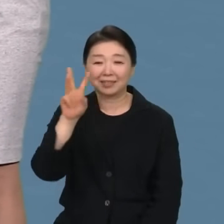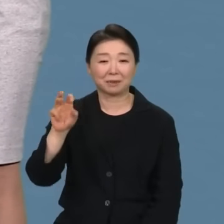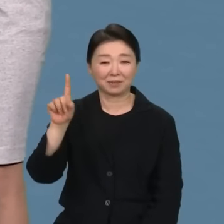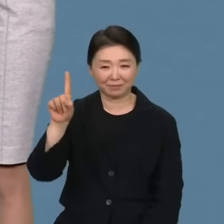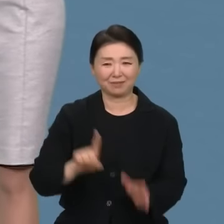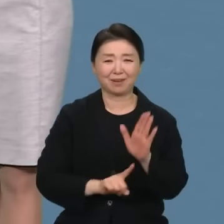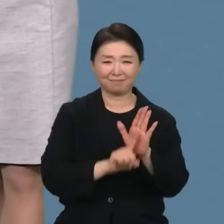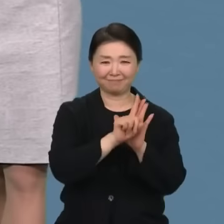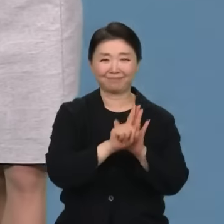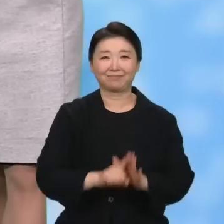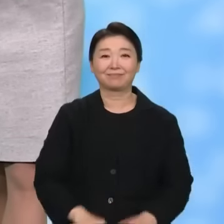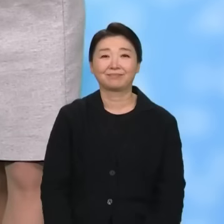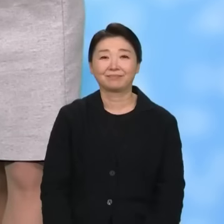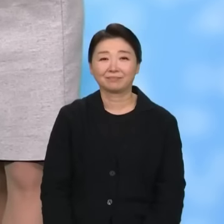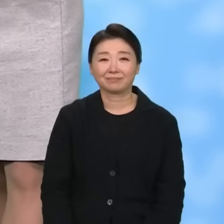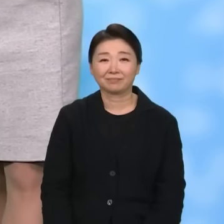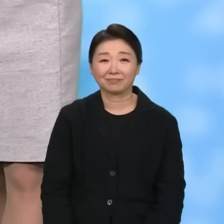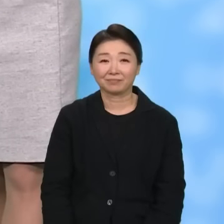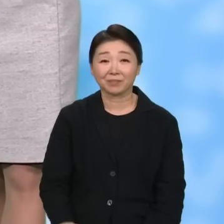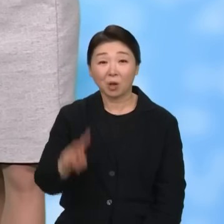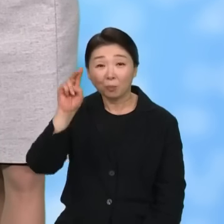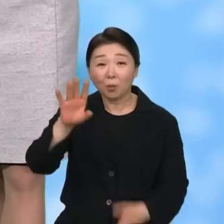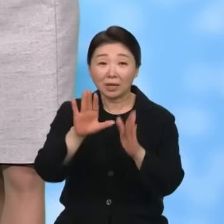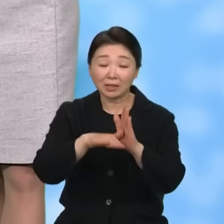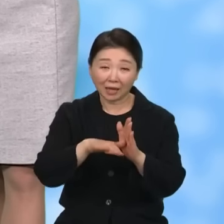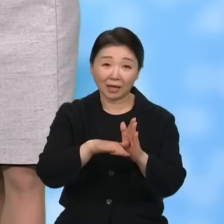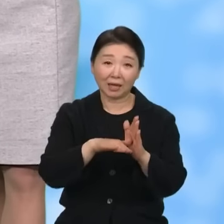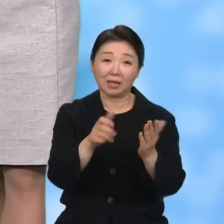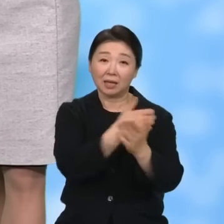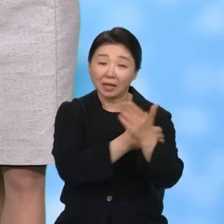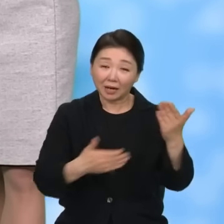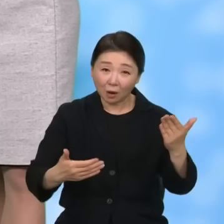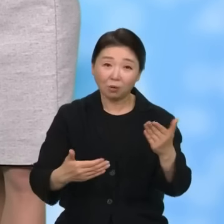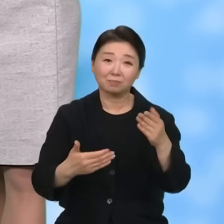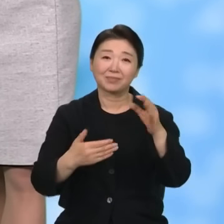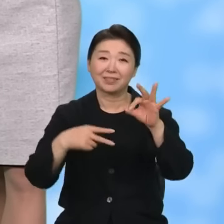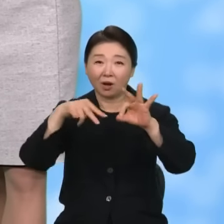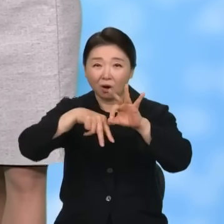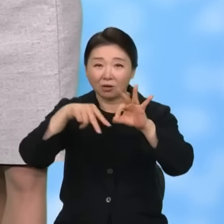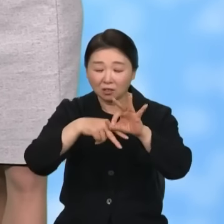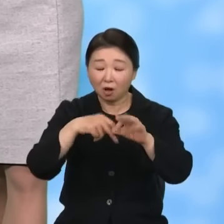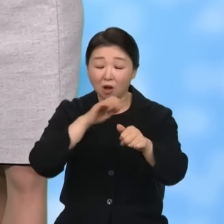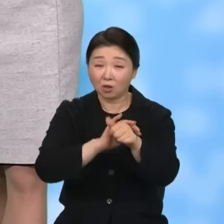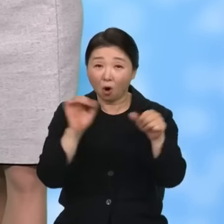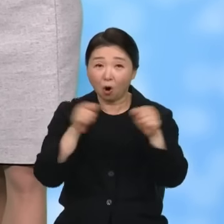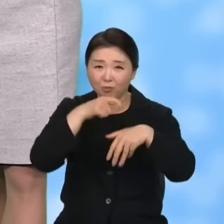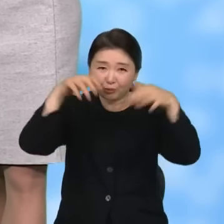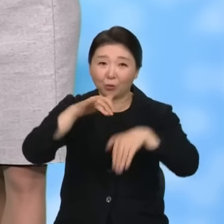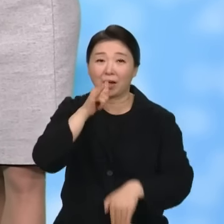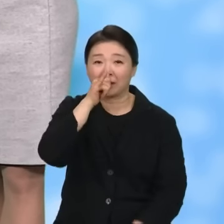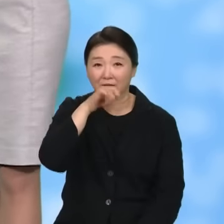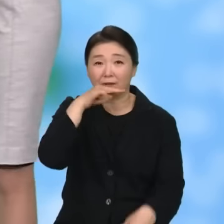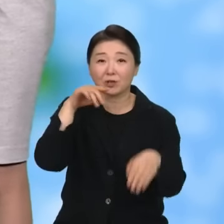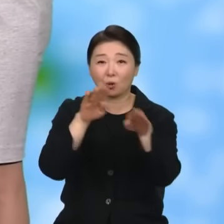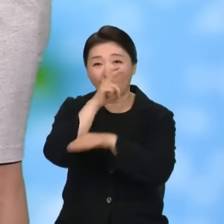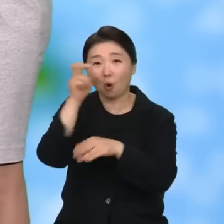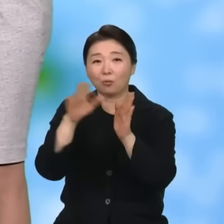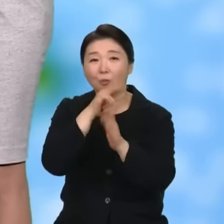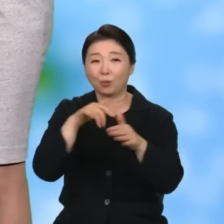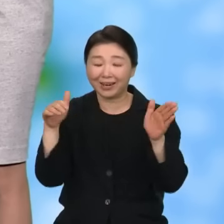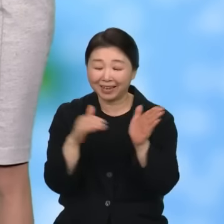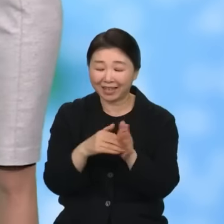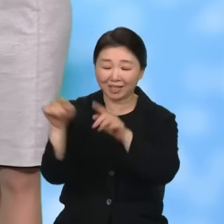31도까지 오르겠습니다. 모레에는 강원 영서와 경북 지역에 소나기가 내릴 수 있겠고요. 일요일 오후부터 월요일 오전까지